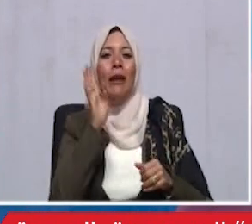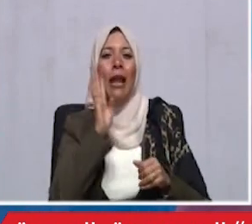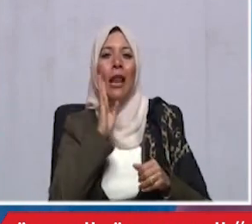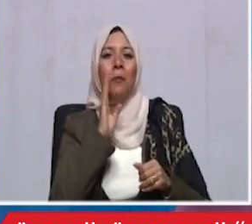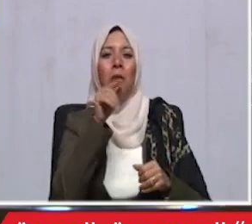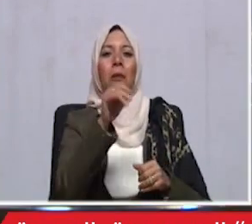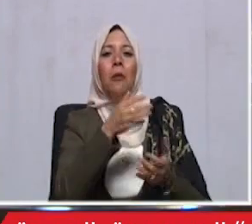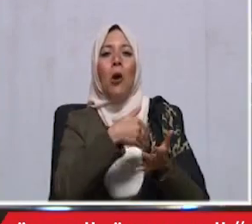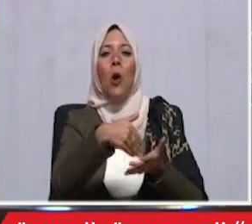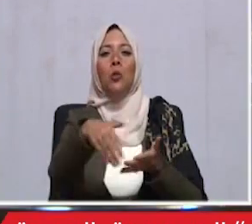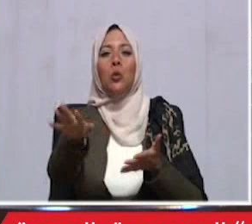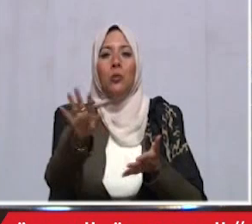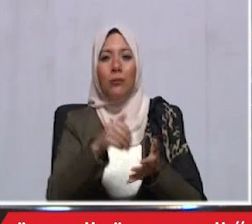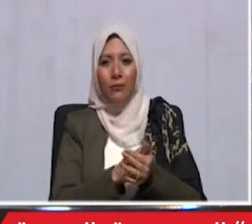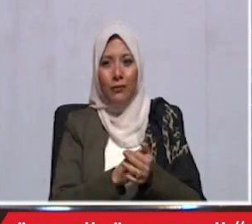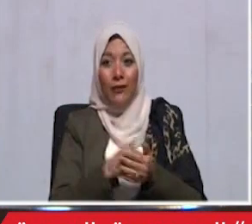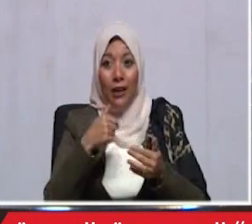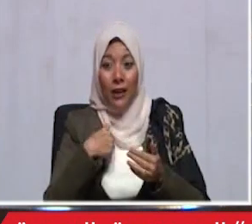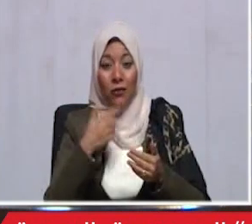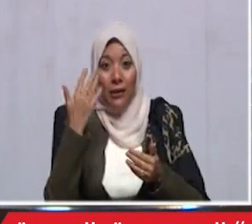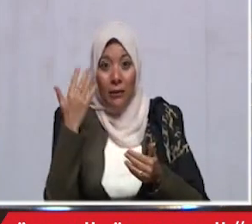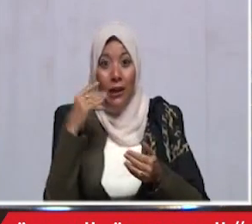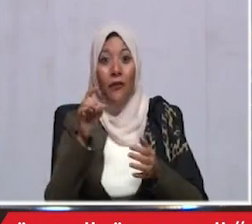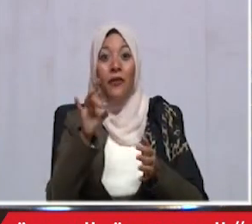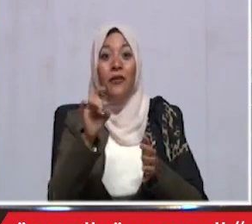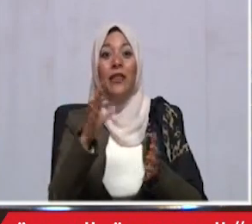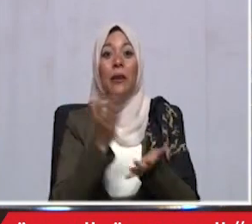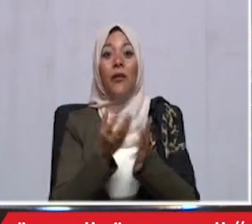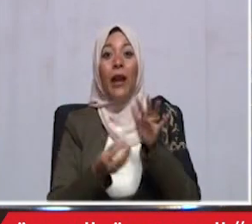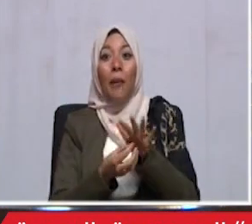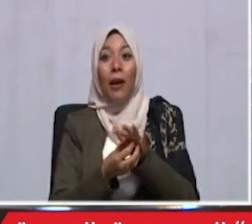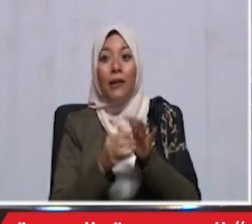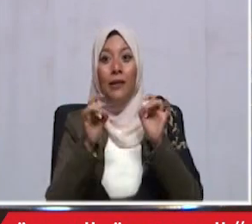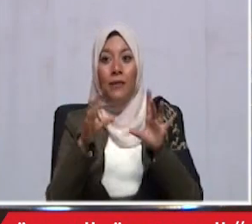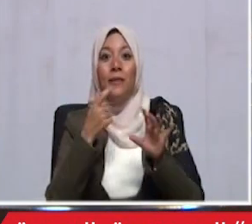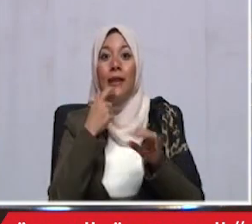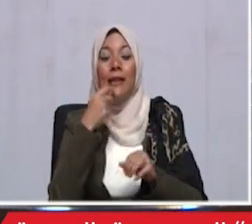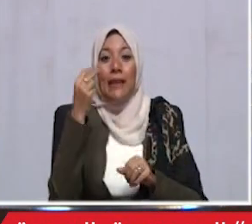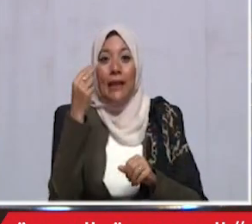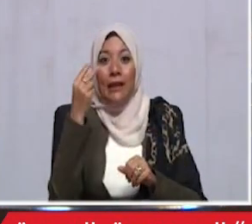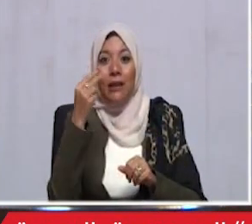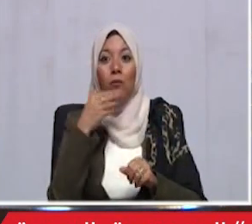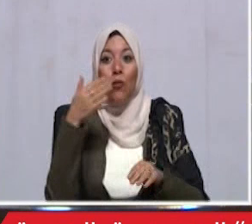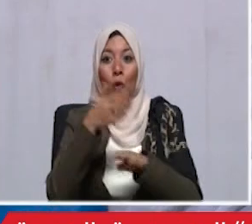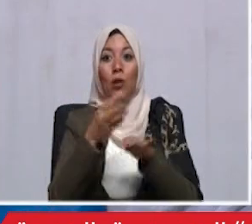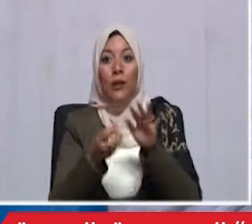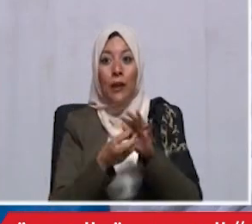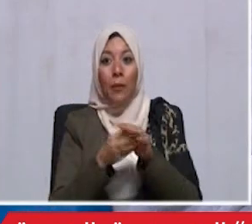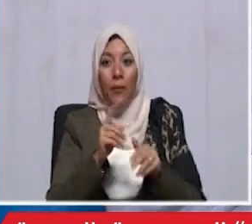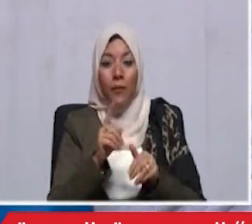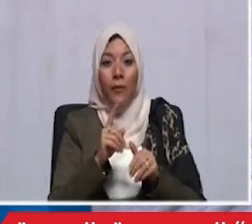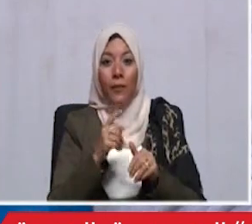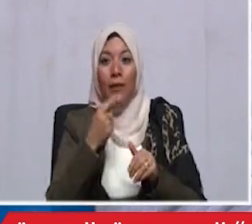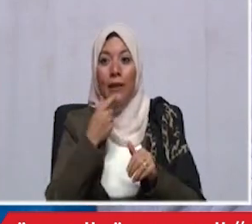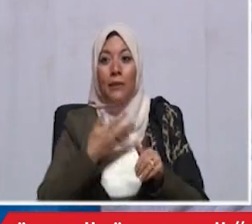وكمل علامة. انا كنت اساسا كنت اتفصلت من الجامعة، لان انا قعدت سنتين ما اروحش الجامعة